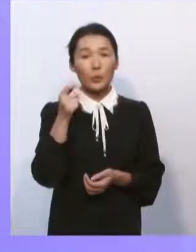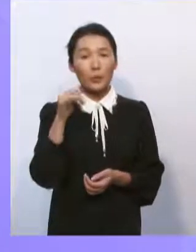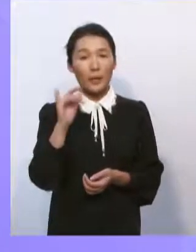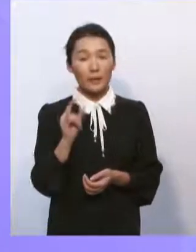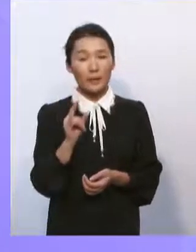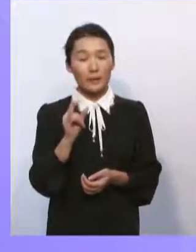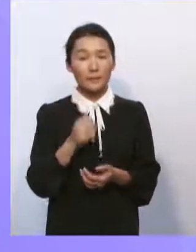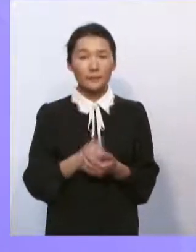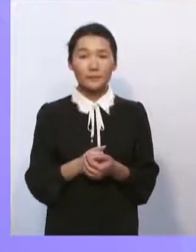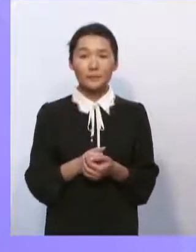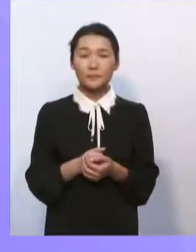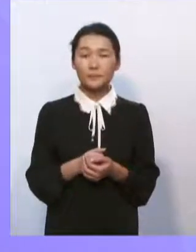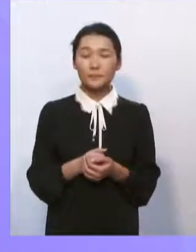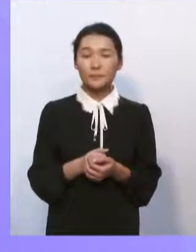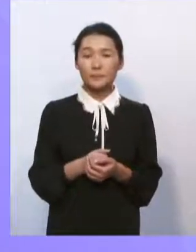Өсүмдүк майы.